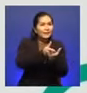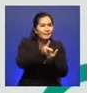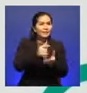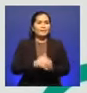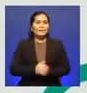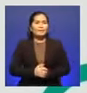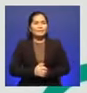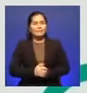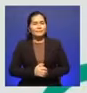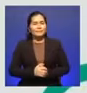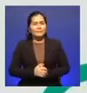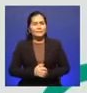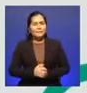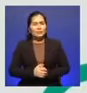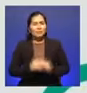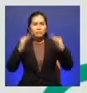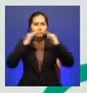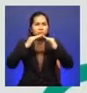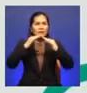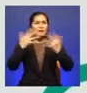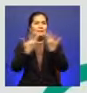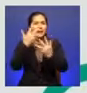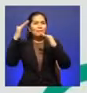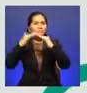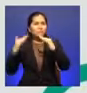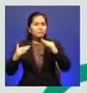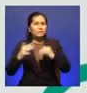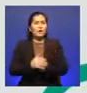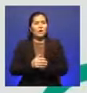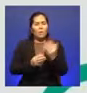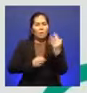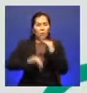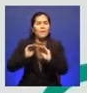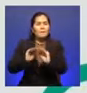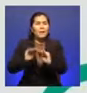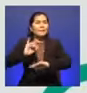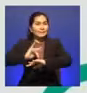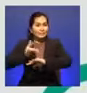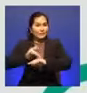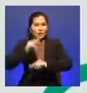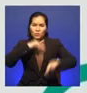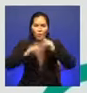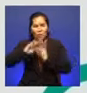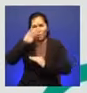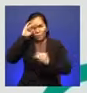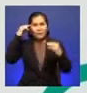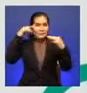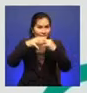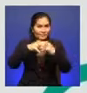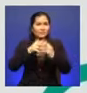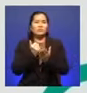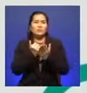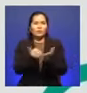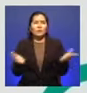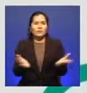รื่องของการทำมุงจากในเรื่องของทำปุ๋ยหมักชีวภาพในเรื่องของการดูแลผู้ป่วยจิตเวชนะครับซึ่งจะมาส่งเสริมอาชี